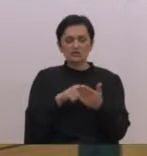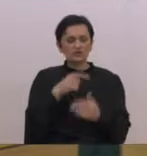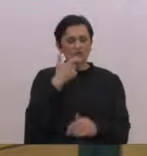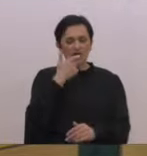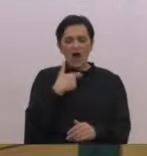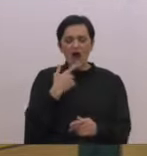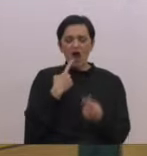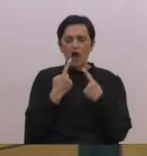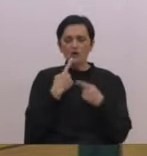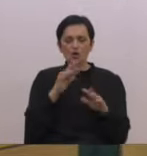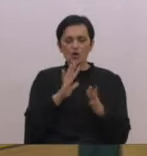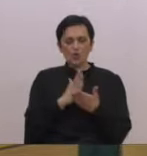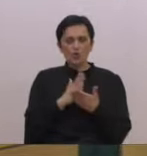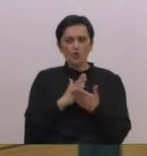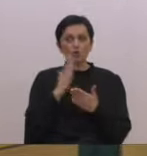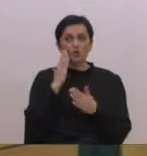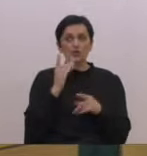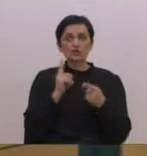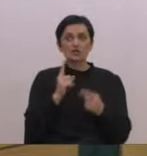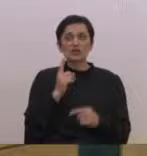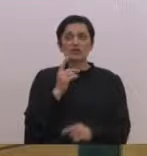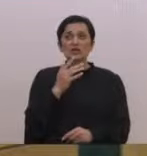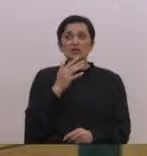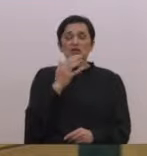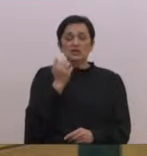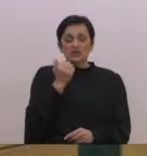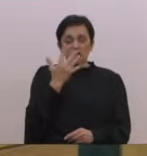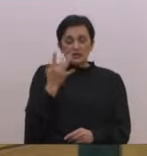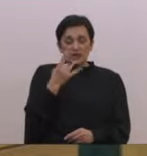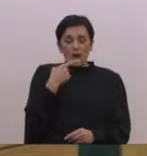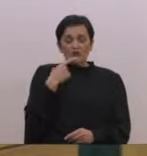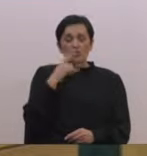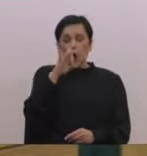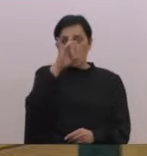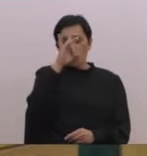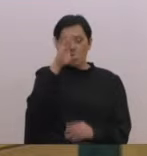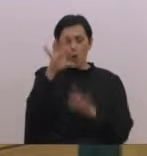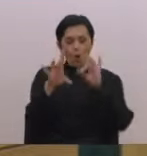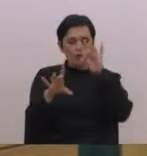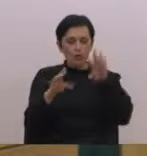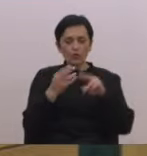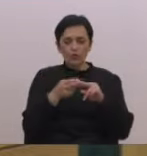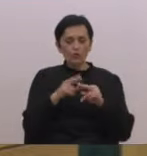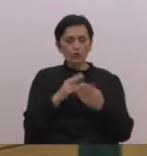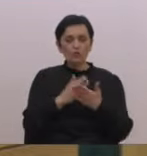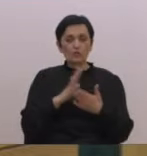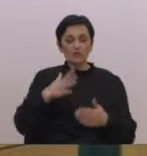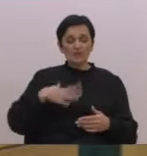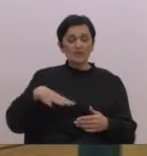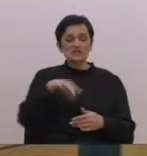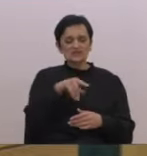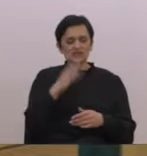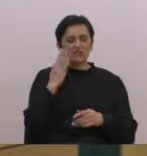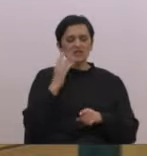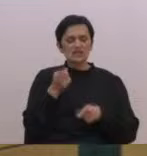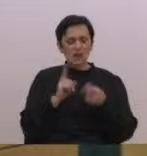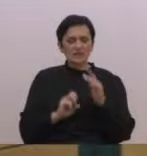არაკორექტულია ნამდვილად. რამდენჯერმე ახსენეთ პოპულიზმი. პოპულიზმი არ არის ის, რომ საქართველოდან ნამდვილად